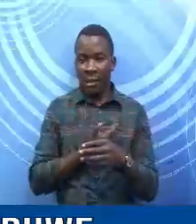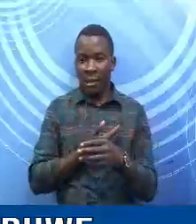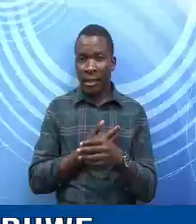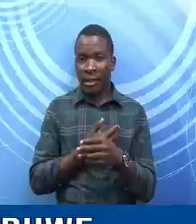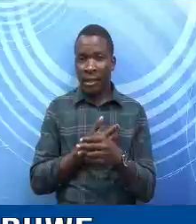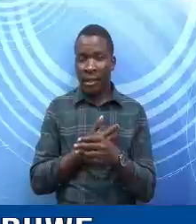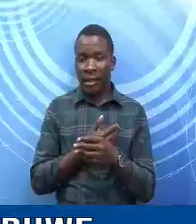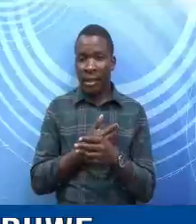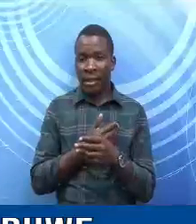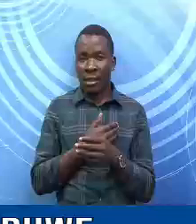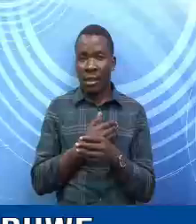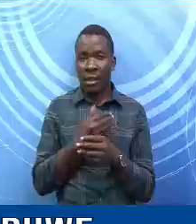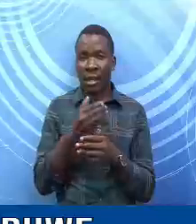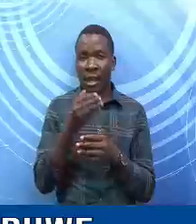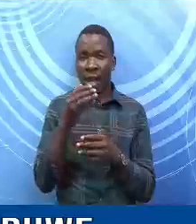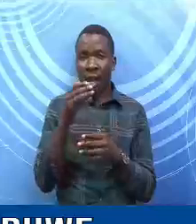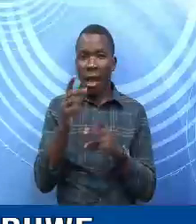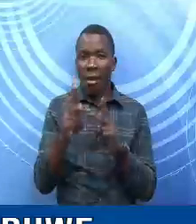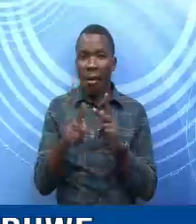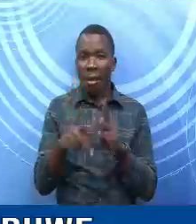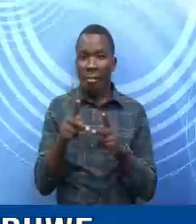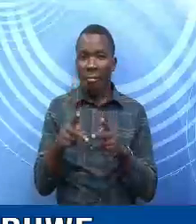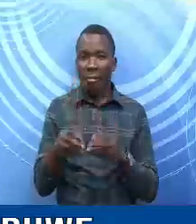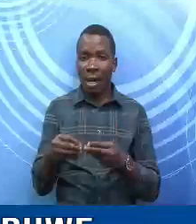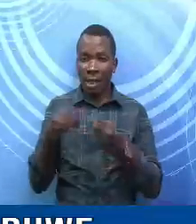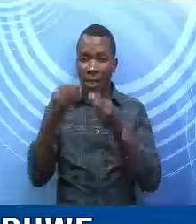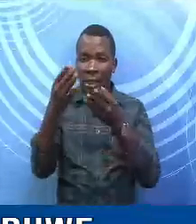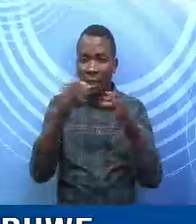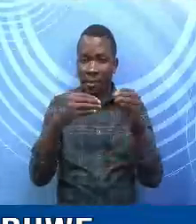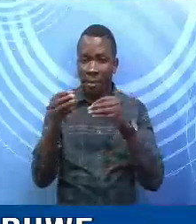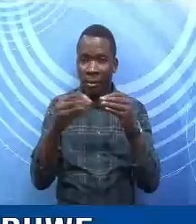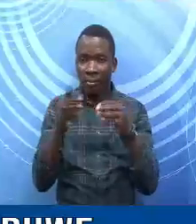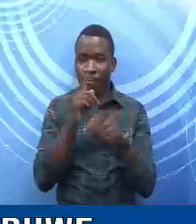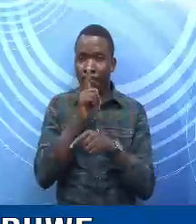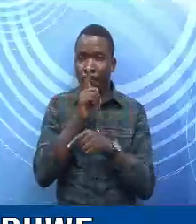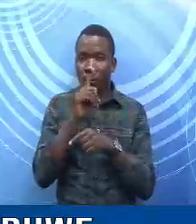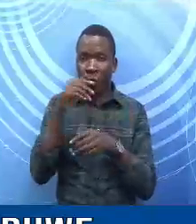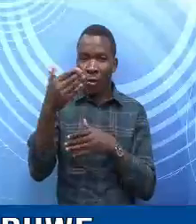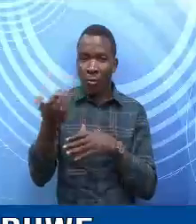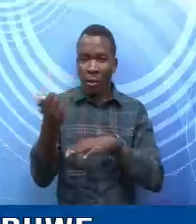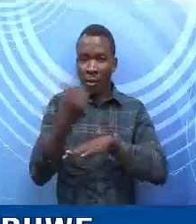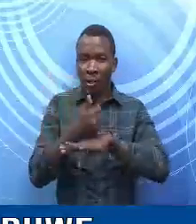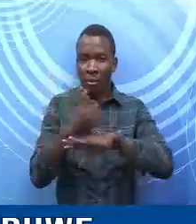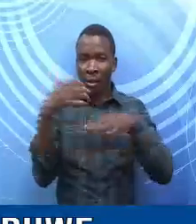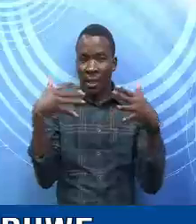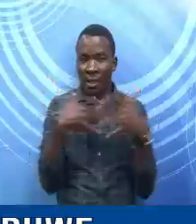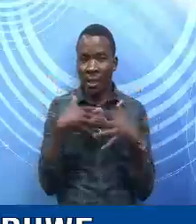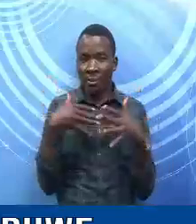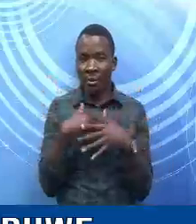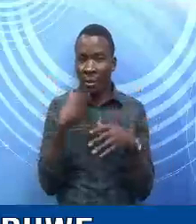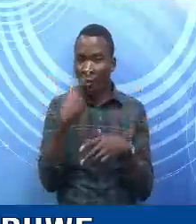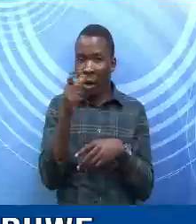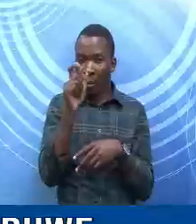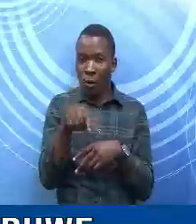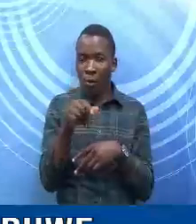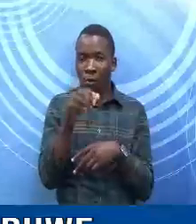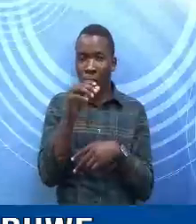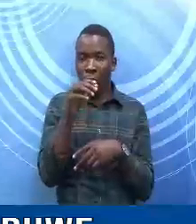bambuke. Aba bahatanze ibikoresho baruciye bararumira nyuma yo gushyirwaho iterwabwoba rikomeye, bavuga ko uraramuka